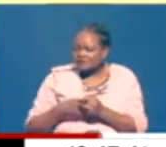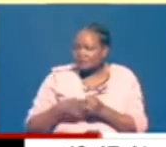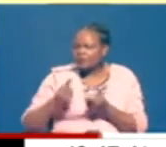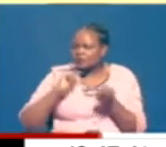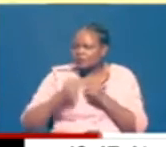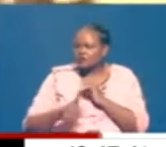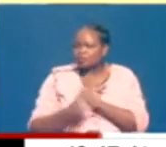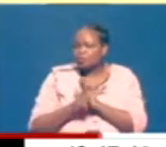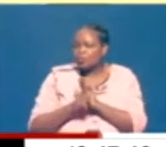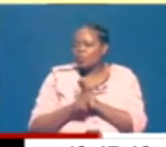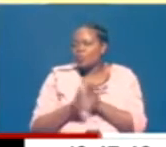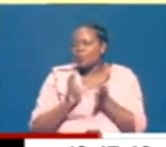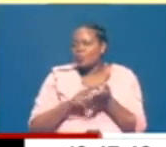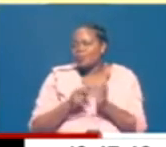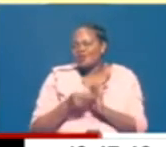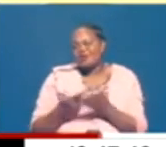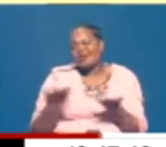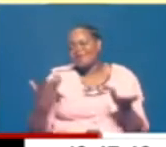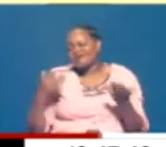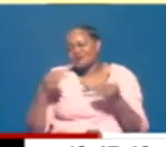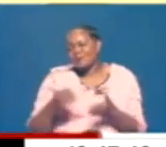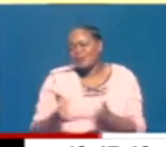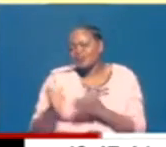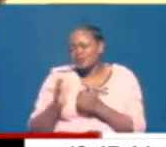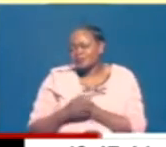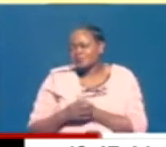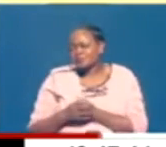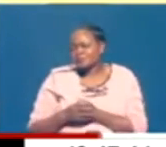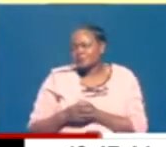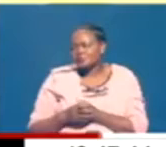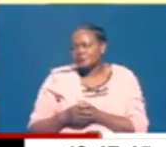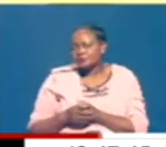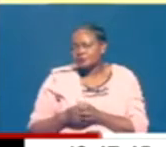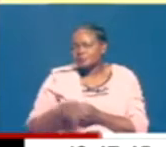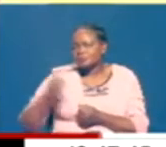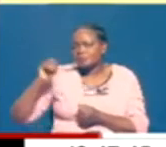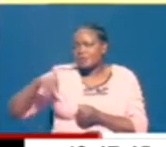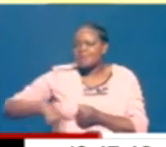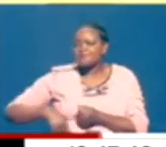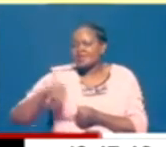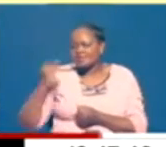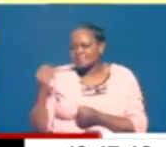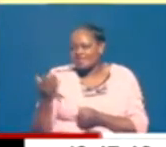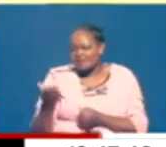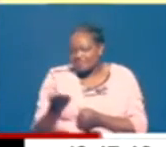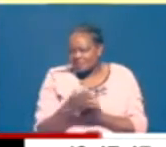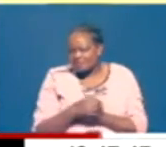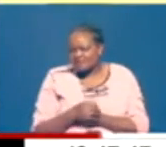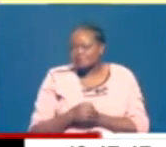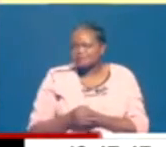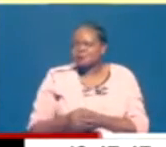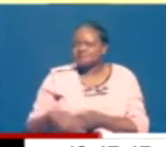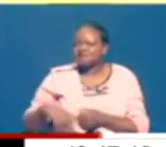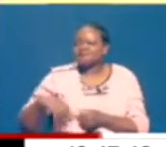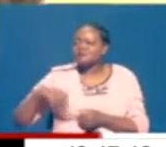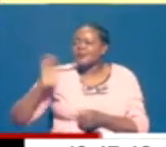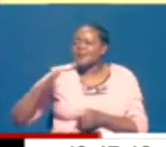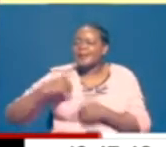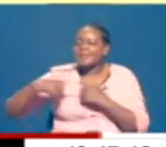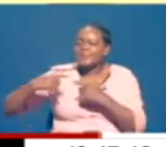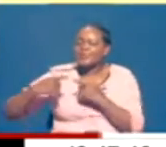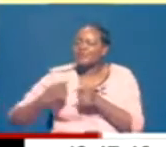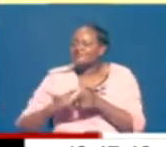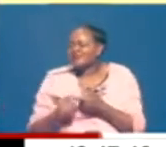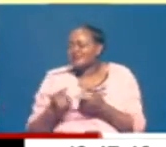sheria. So kuna bado kuna nafasi. Wabunge bado wako pale. Mm-hmm. Bunge bado inaendelea. So wana